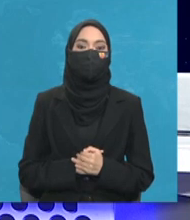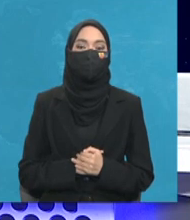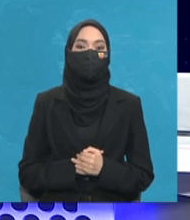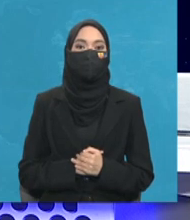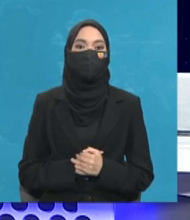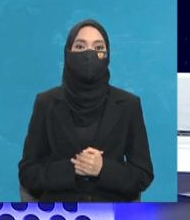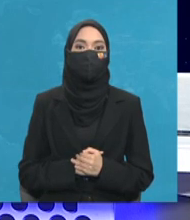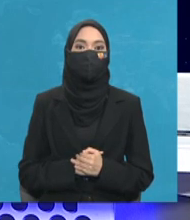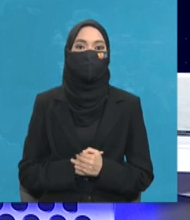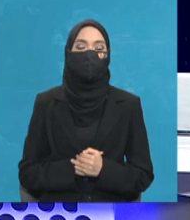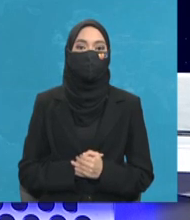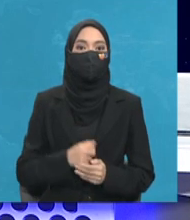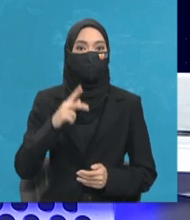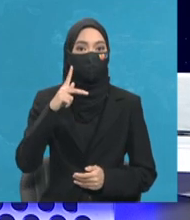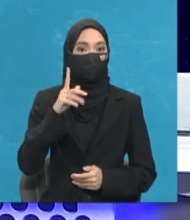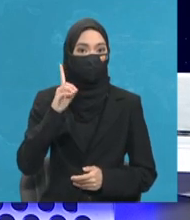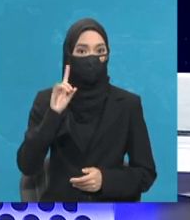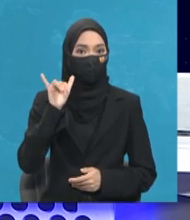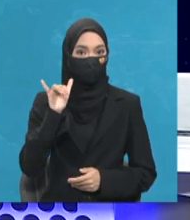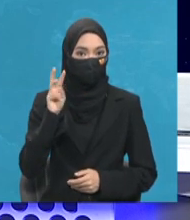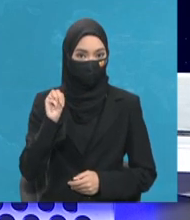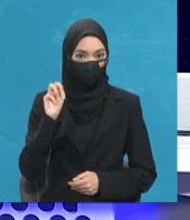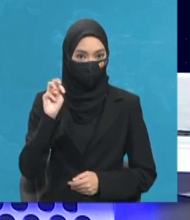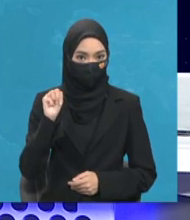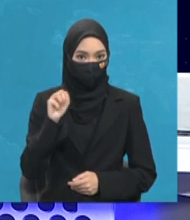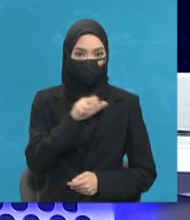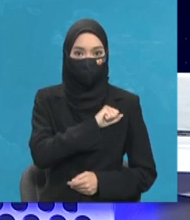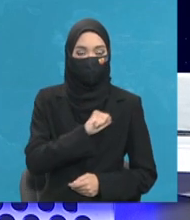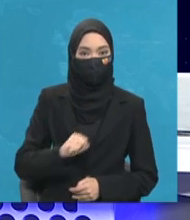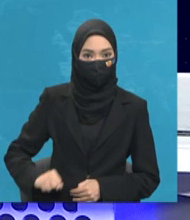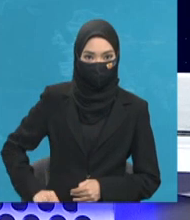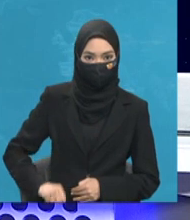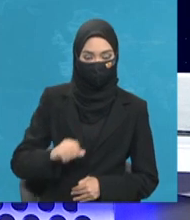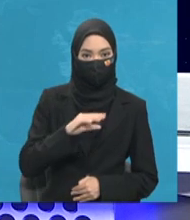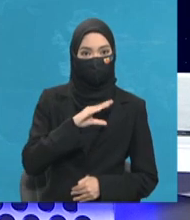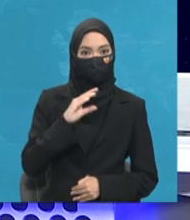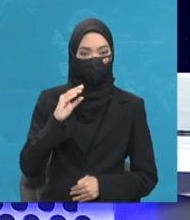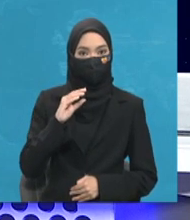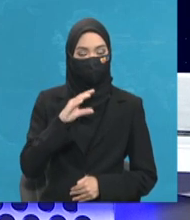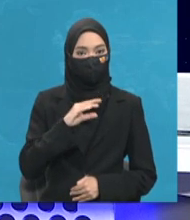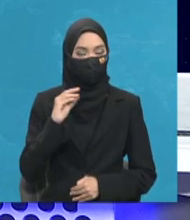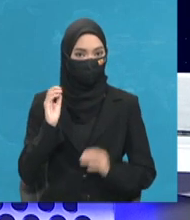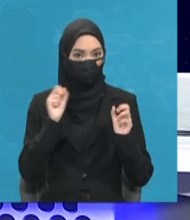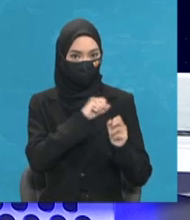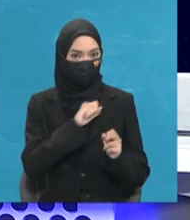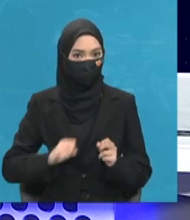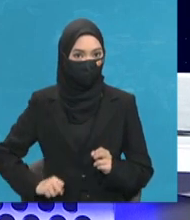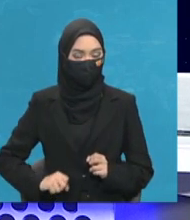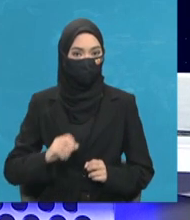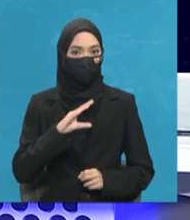the lounge Hai kebawah duli Yang Maha Mulia Paduka seri Baginda Sultan Haji Hassanal Bolkiah mu'izzaddin waddaulah